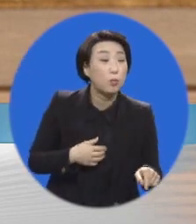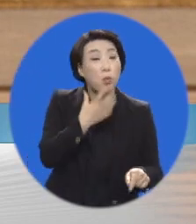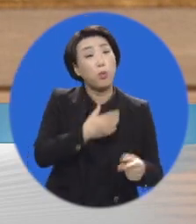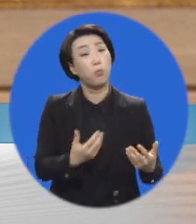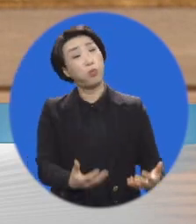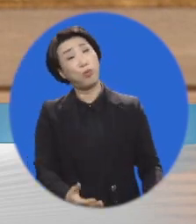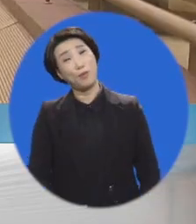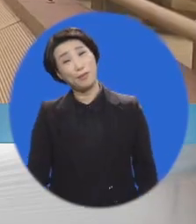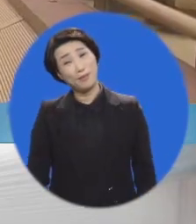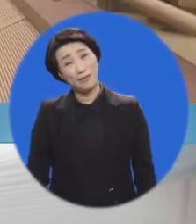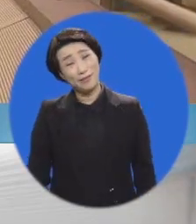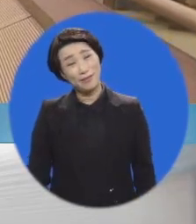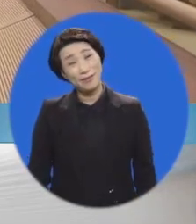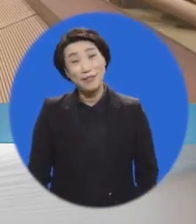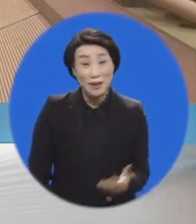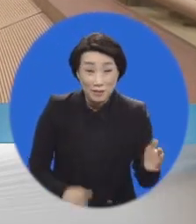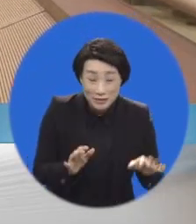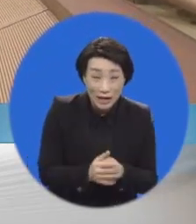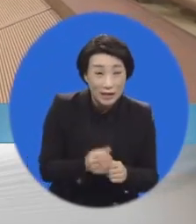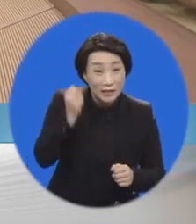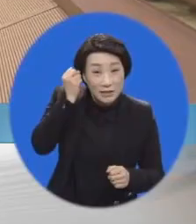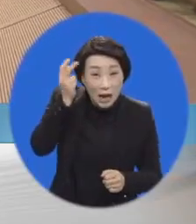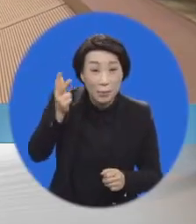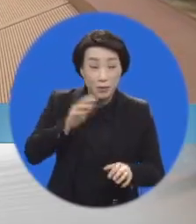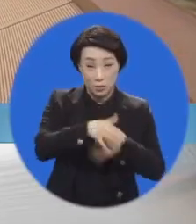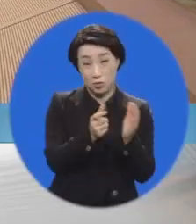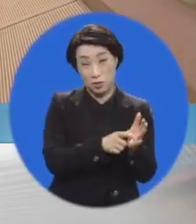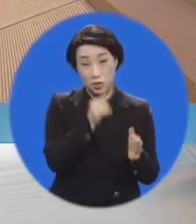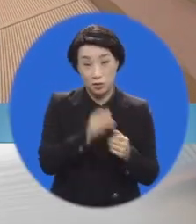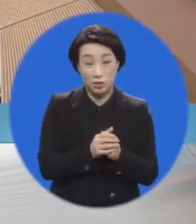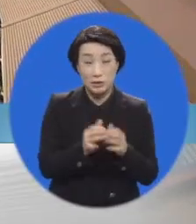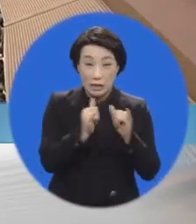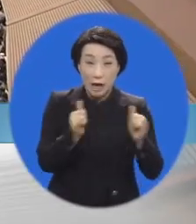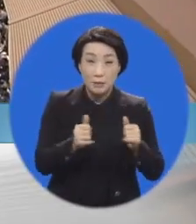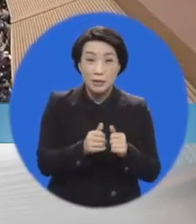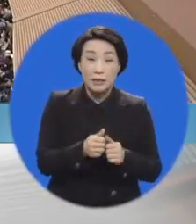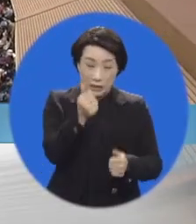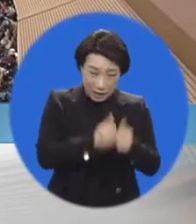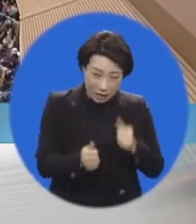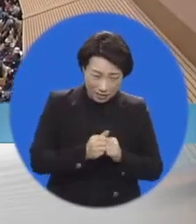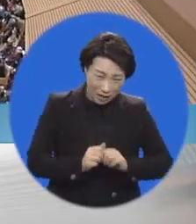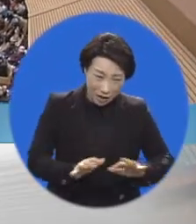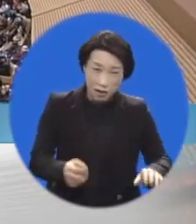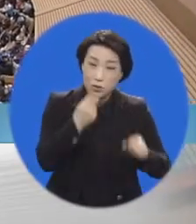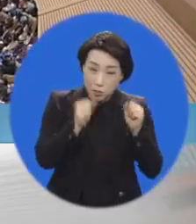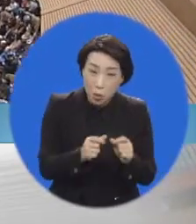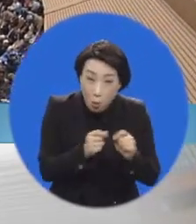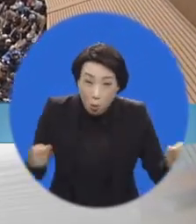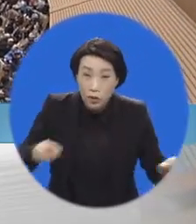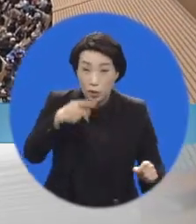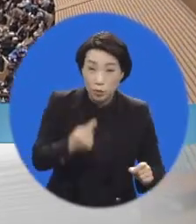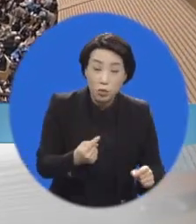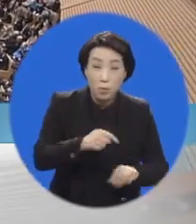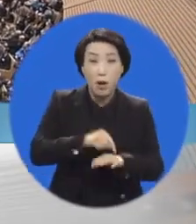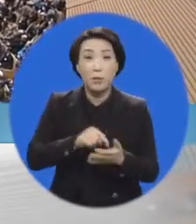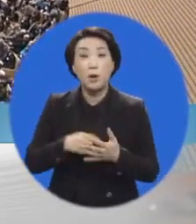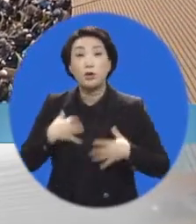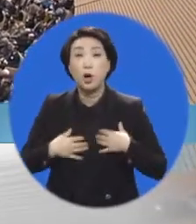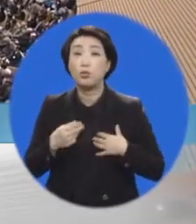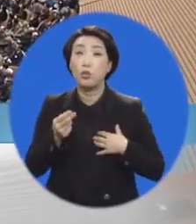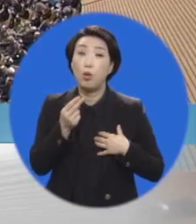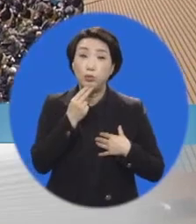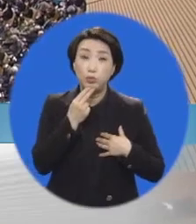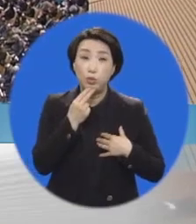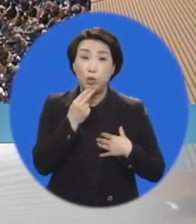하리요. 이게 참문대도 사람이 비록 일백자손을 얻고 또 장수해서 사는 날이 많을지라도 심령의 낙이